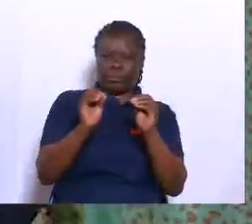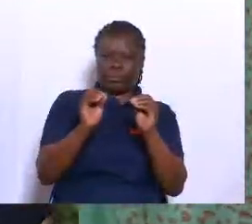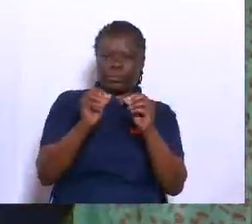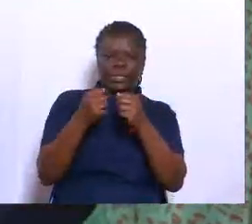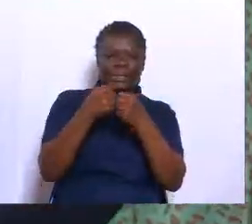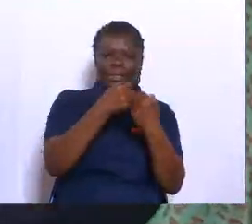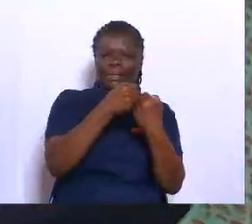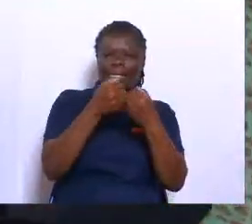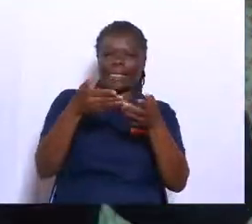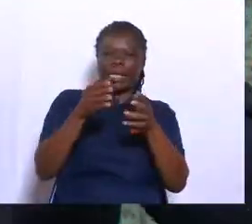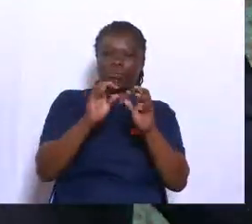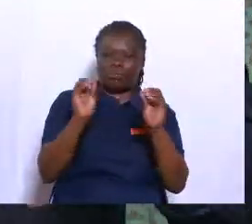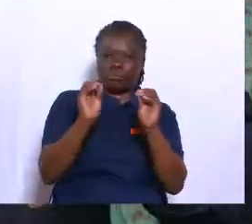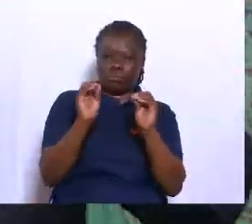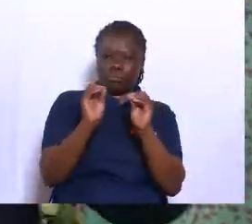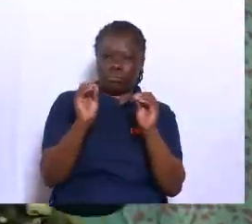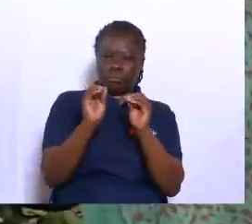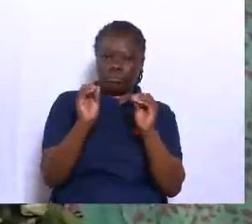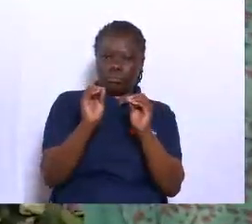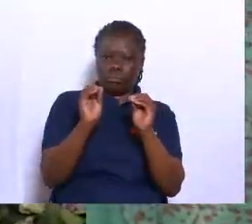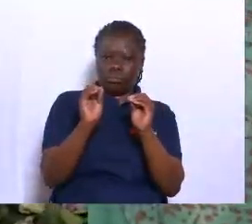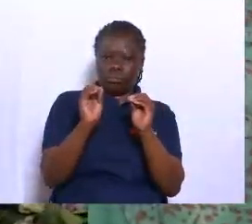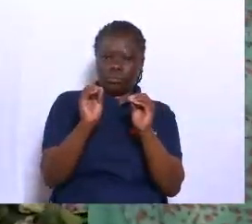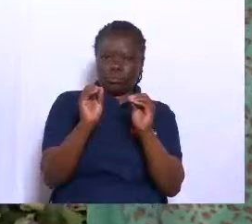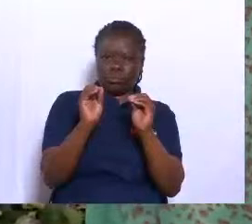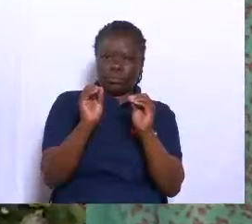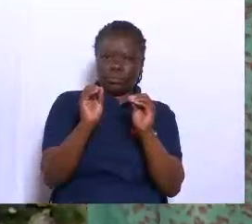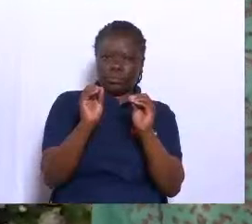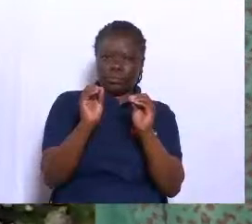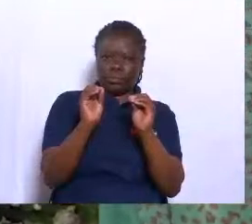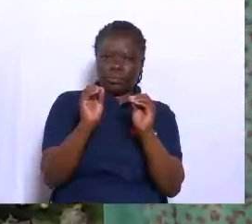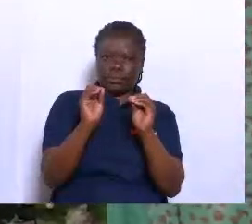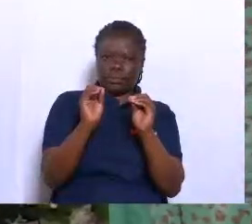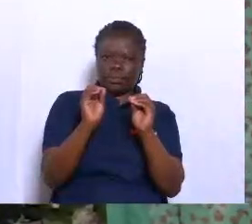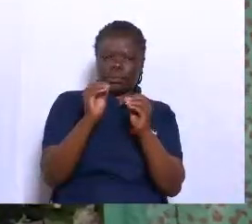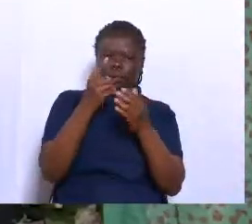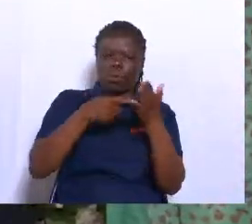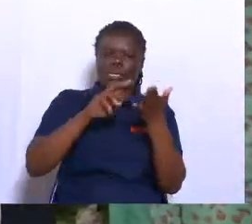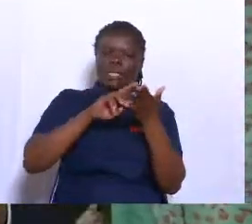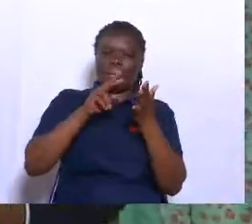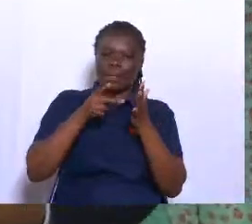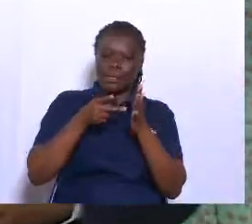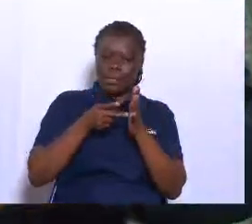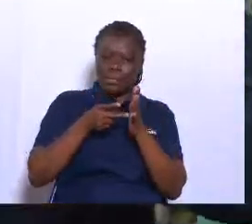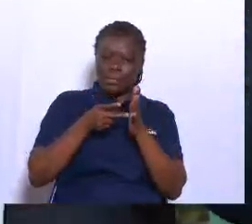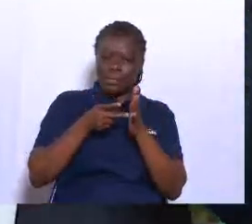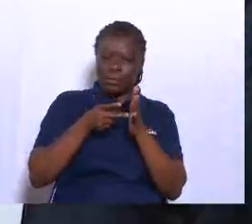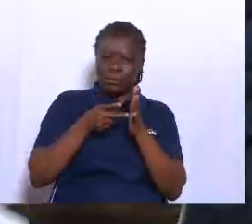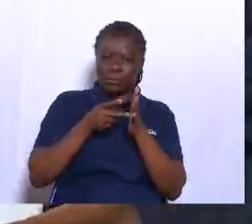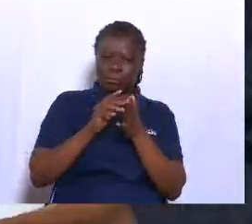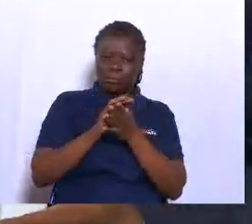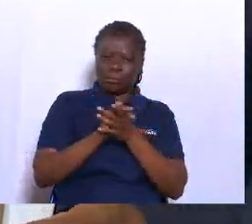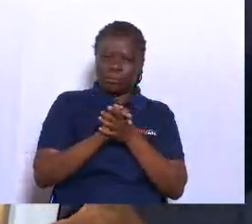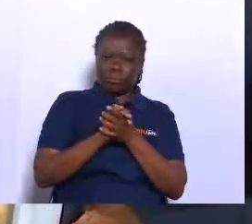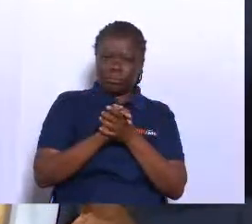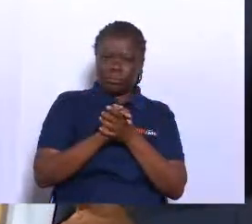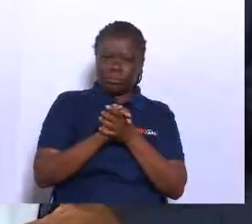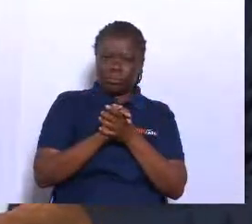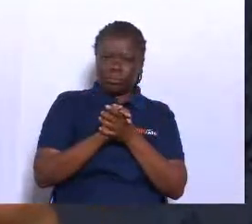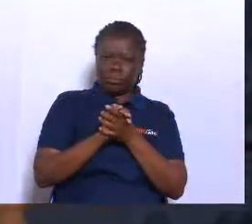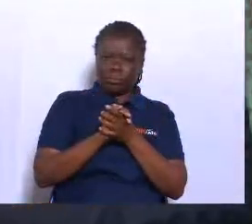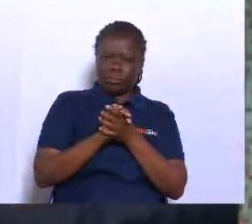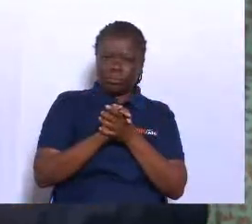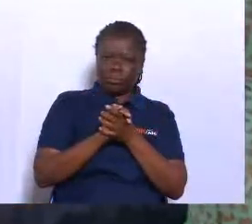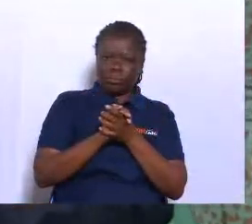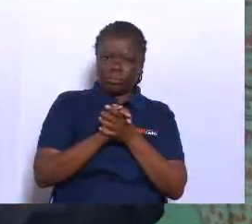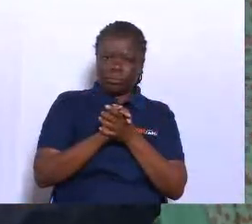difficulties. Haimaanishi kwamba hutapitia changamoto maisha. What it does mean, kinachomaanisha, is that